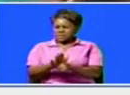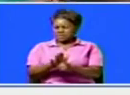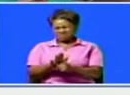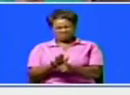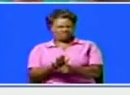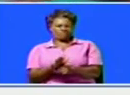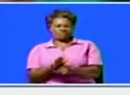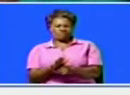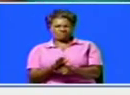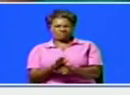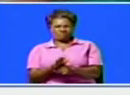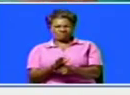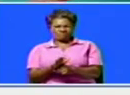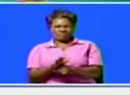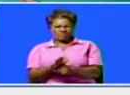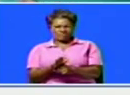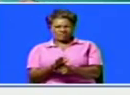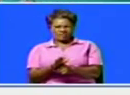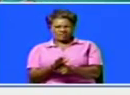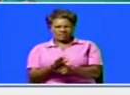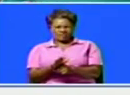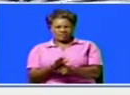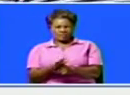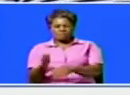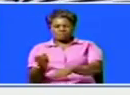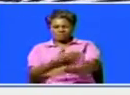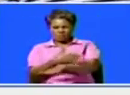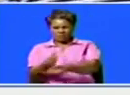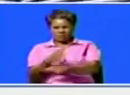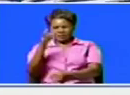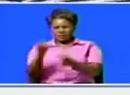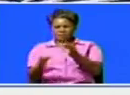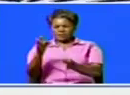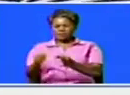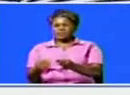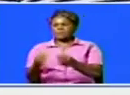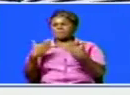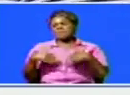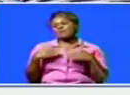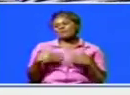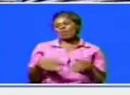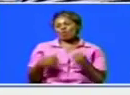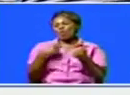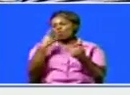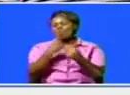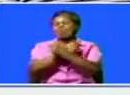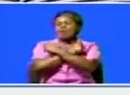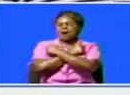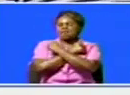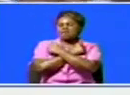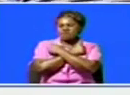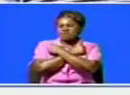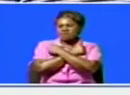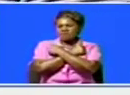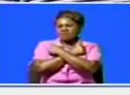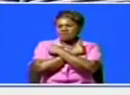umeonekana kutoudhamini sana? Muziki inalingana na mashabiki. Naam. Juu